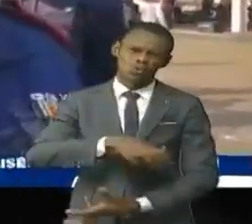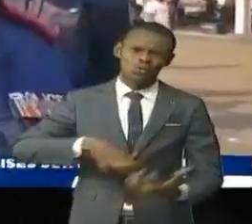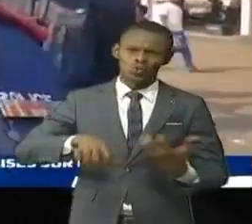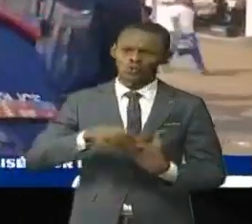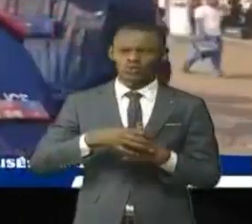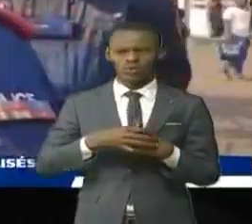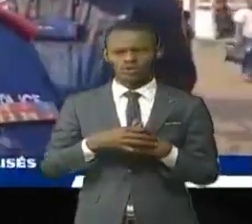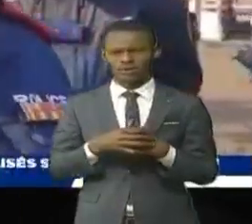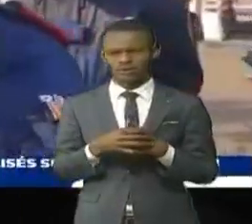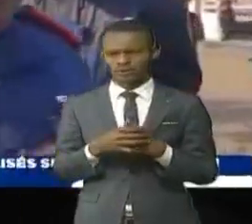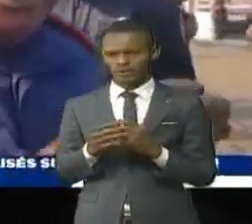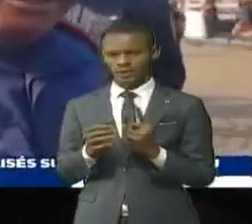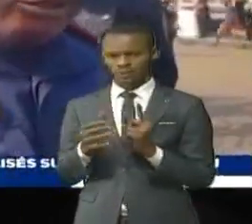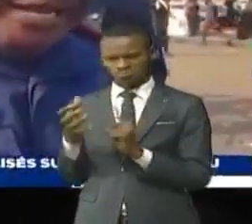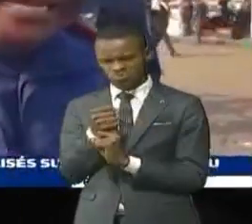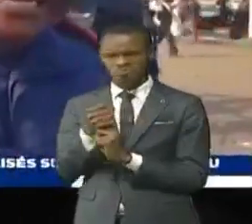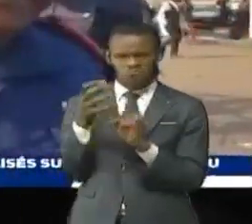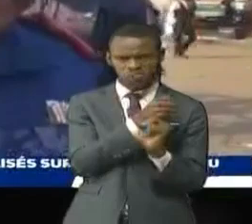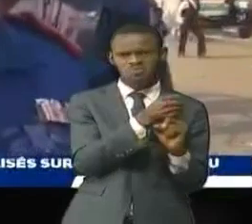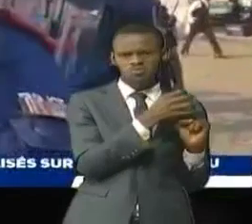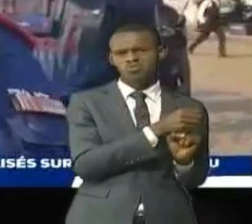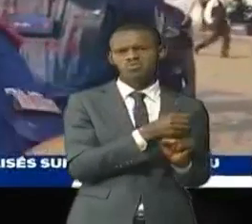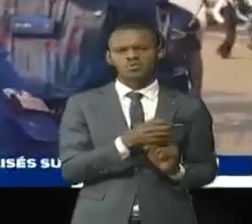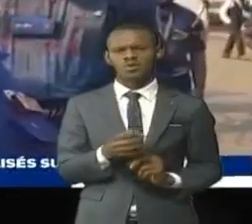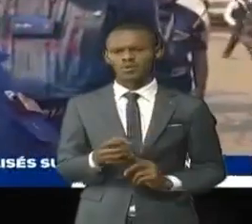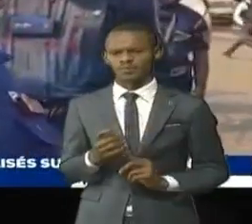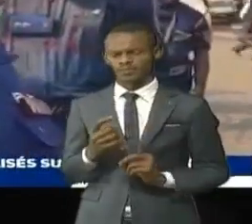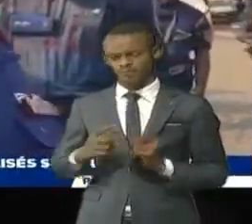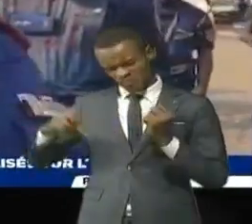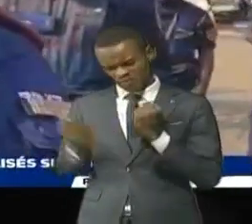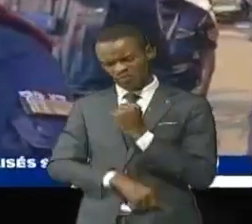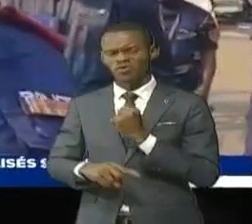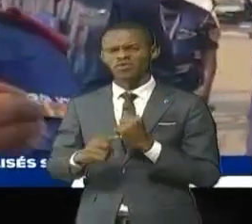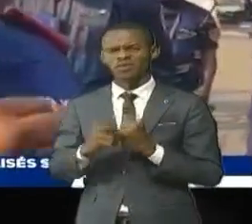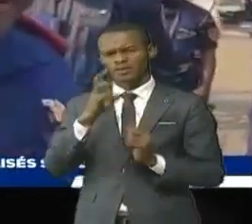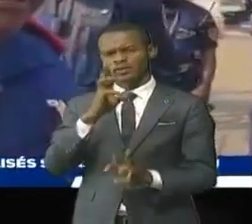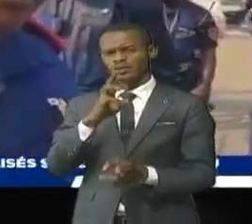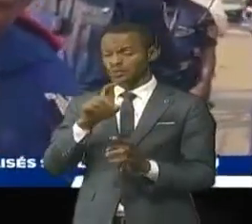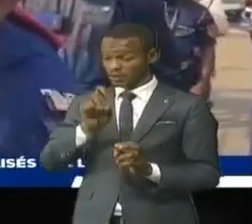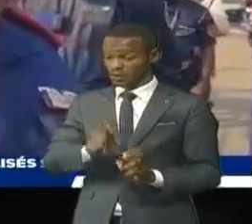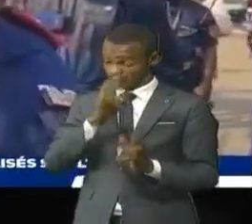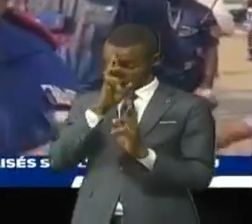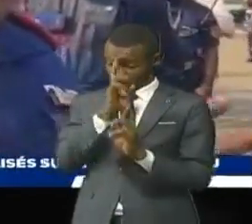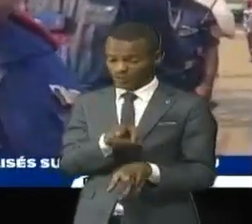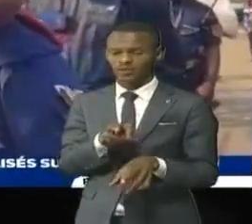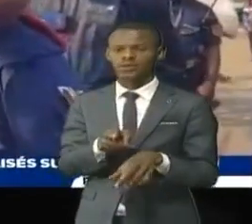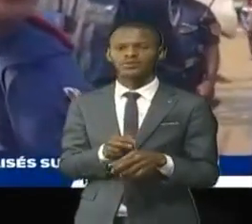avons arrêté quelques-uns pour imposer ce respect du code de la route.